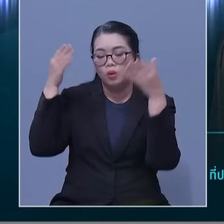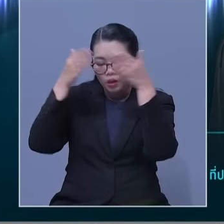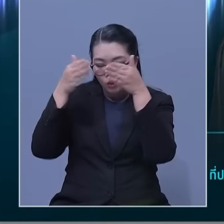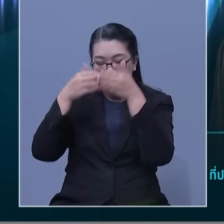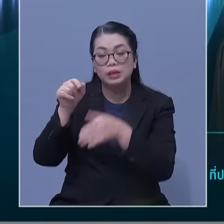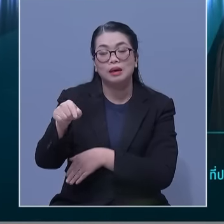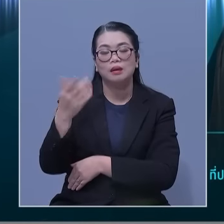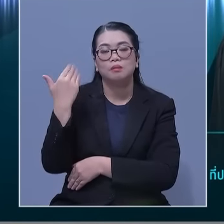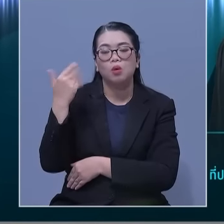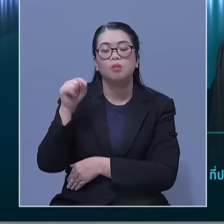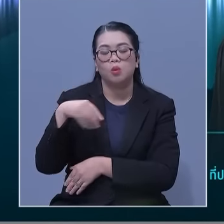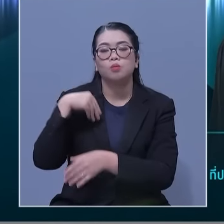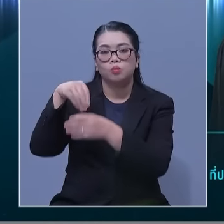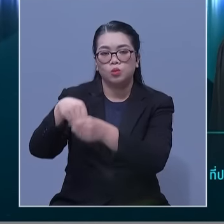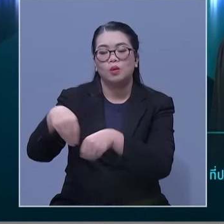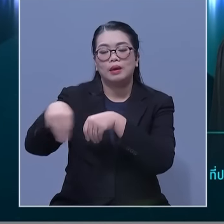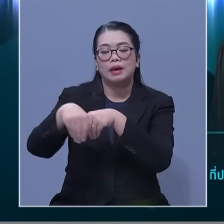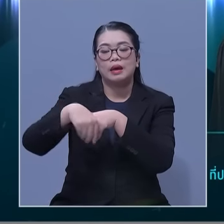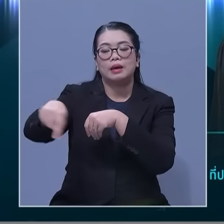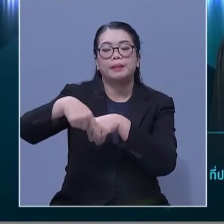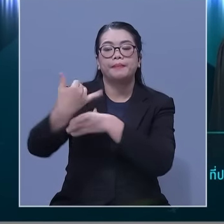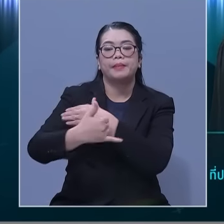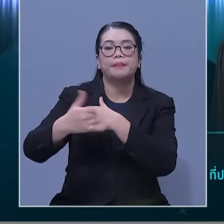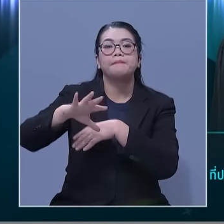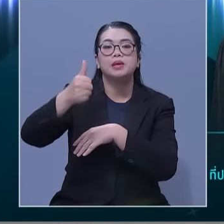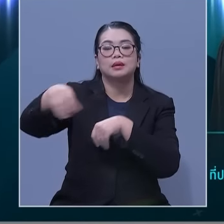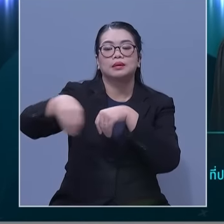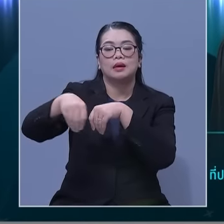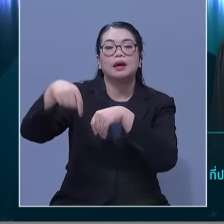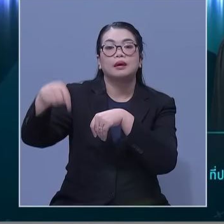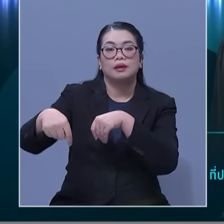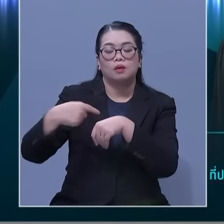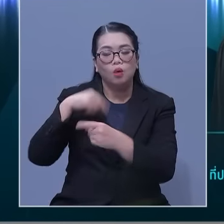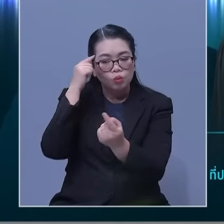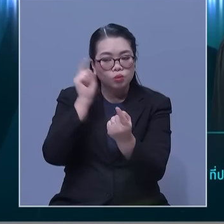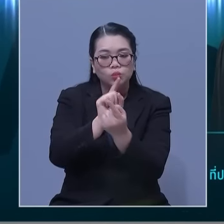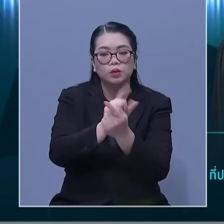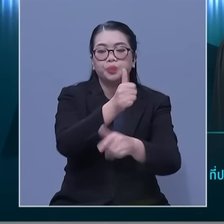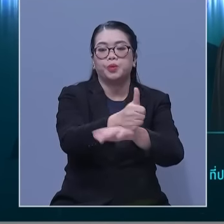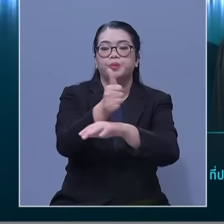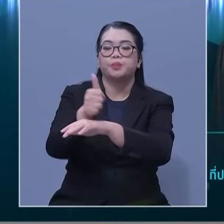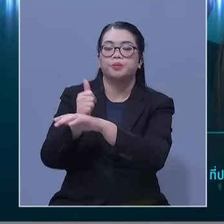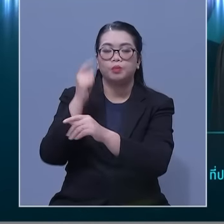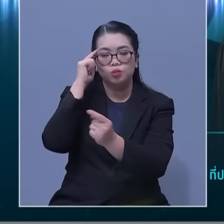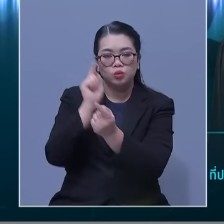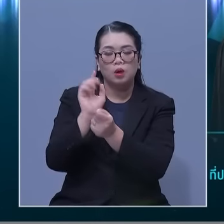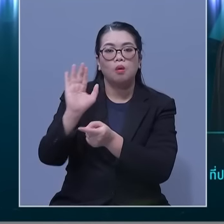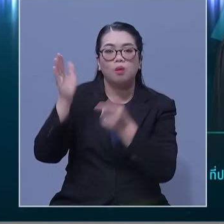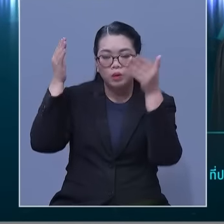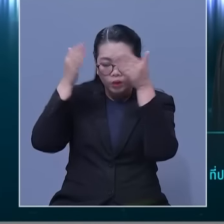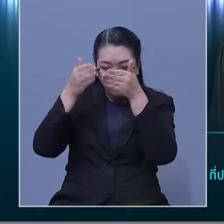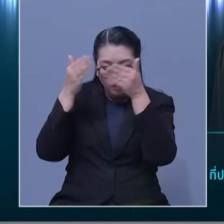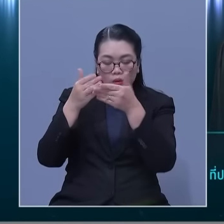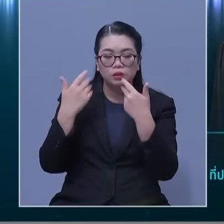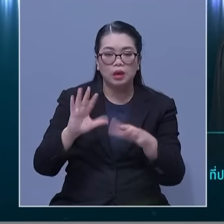อาเจในอินโดนีเซียซึ่งใกล้ๆกับเมดานอืแล้วผมก็ได้รู้จักกับผู้ใหญ่ของอินโดนีเซียนะครับซึ่ง